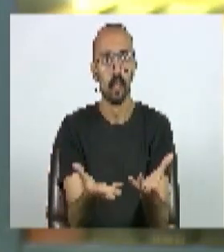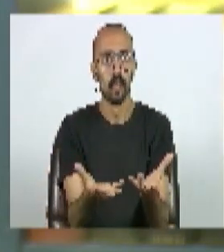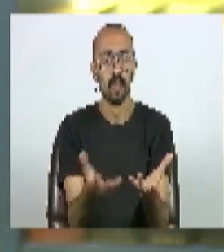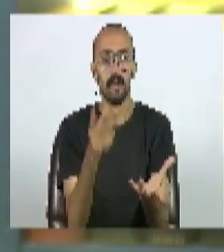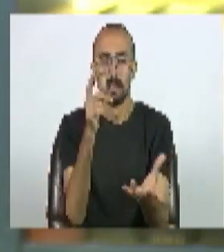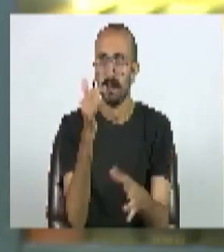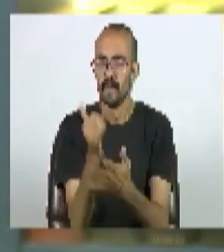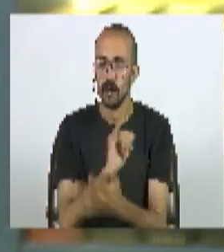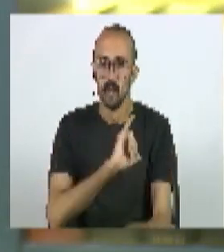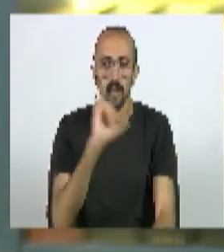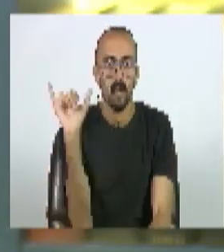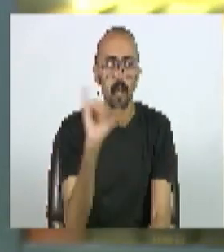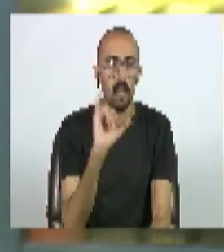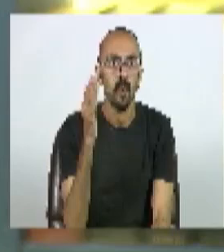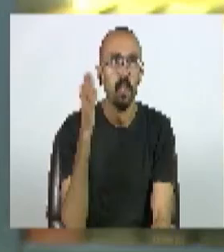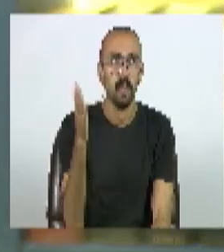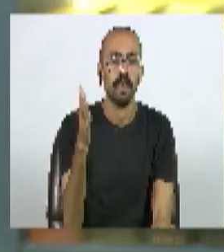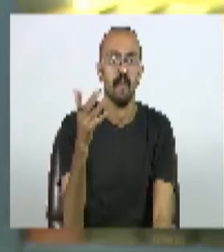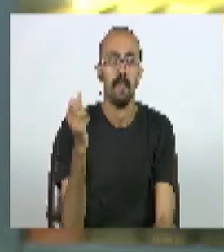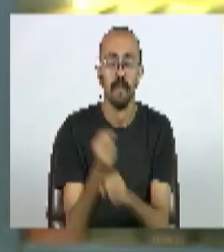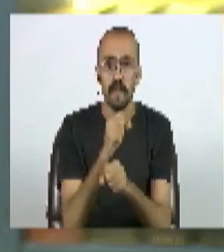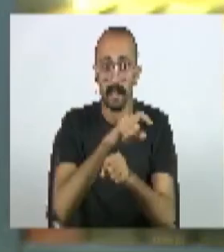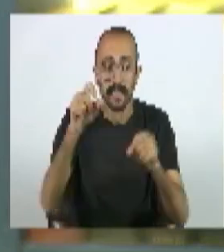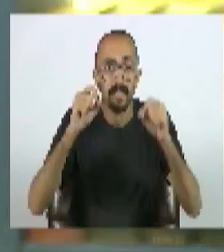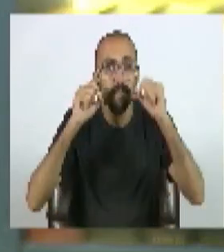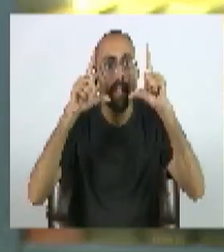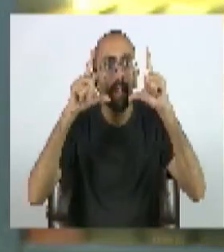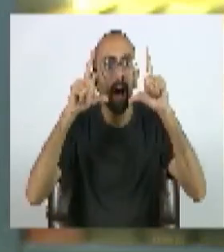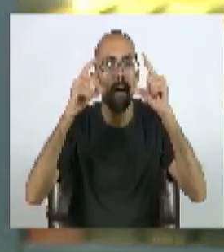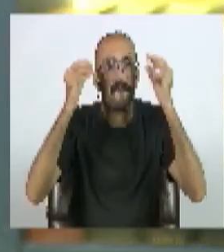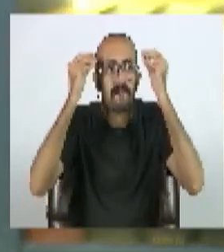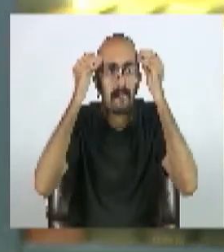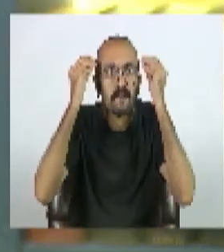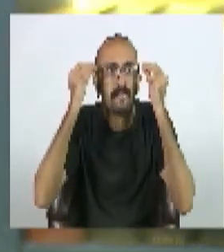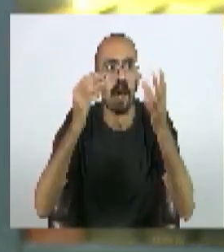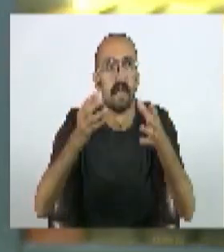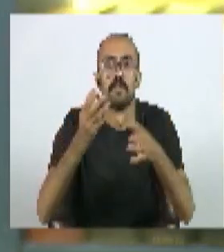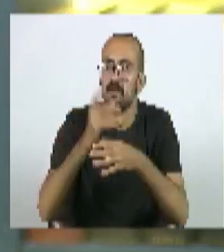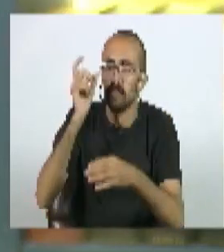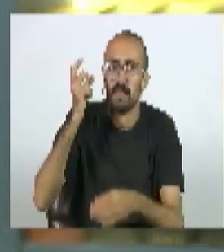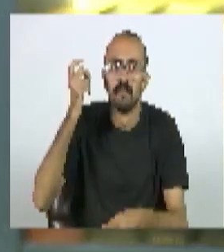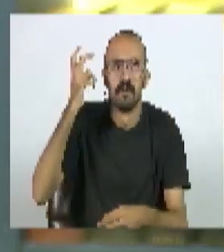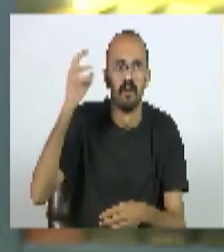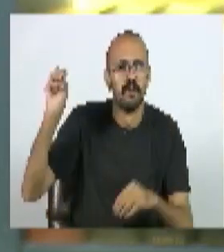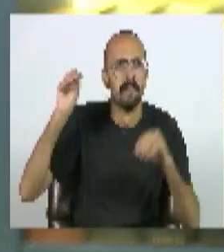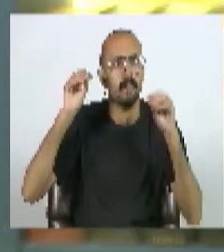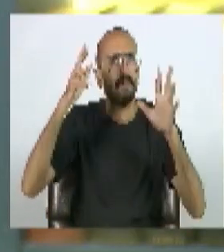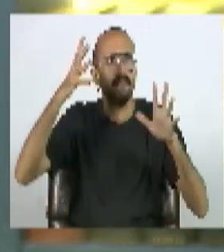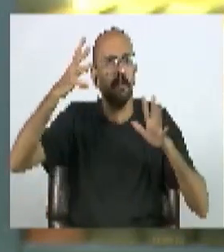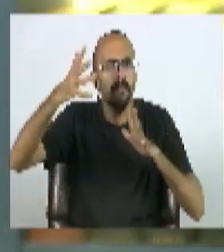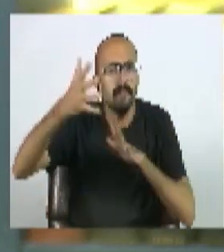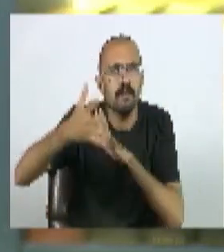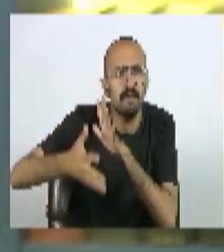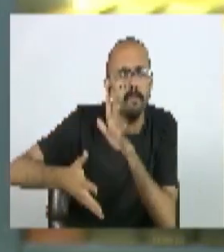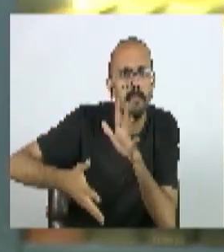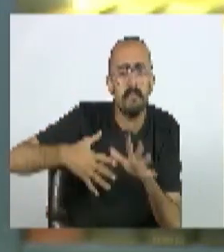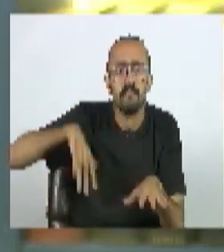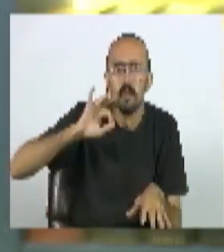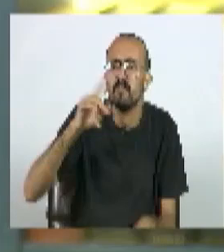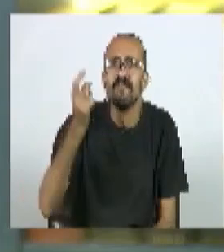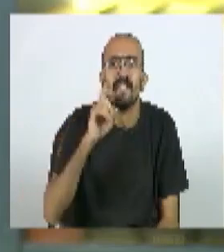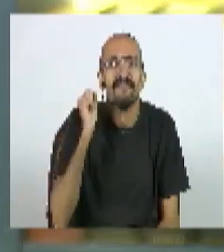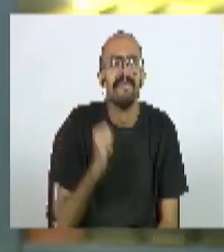دول ليهم دور كبير جدا إن هم بيرفعوا وعي الجمهور، لأنها هتجيب واحد مثقف ولا مفكر كبير يكلم الناس ممكن ما